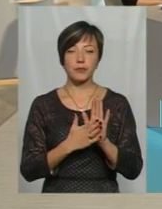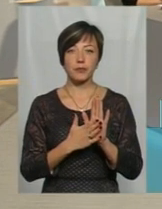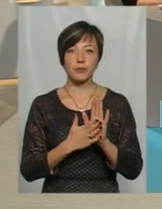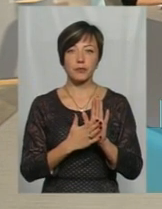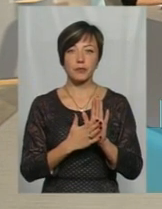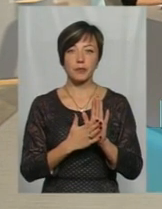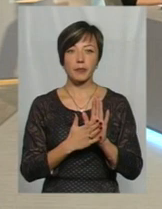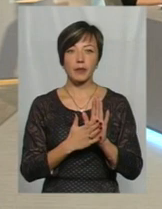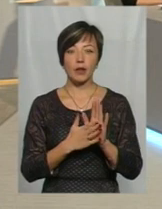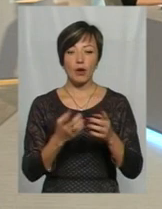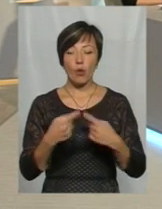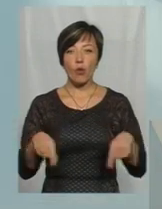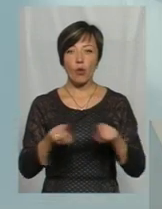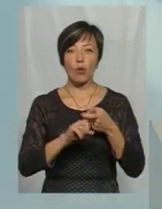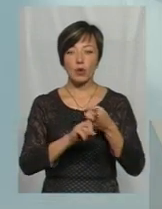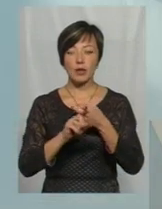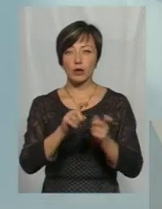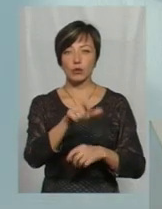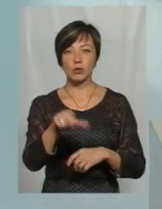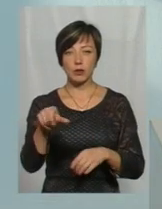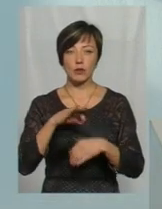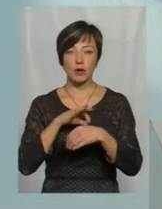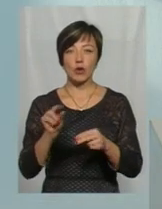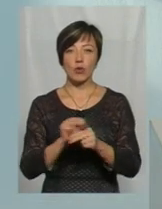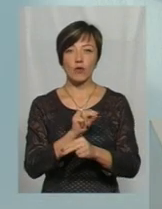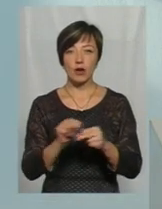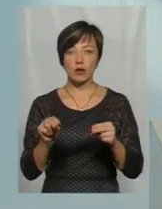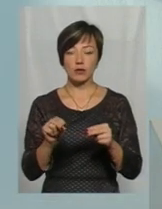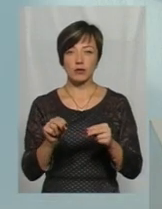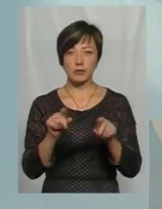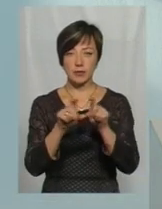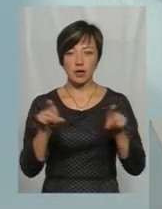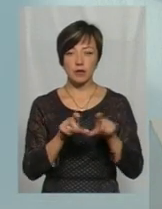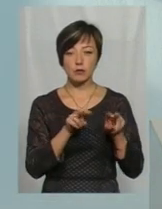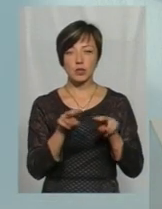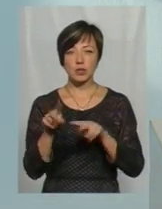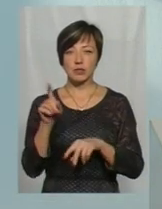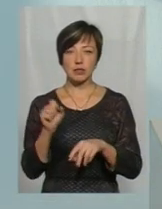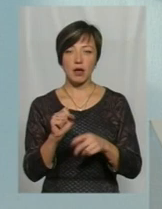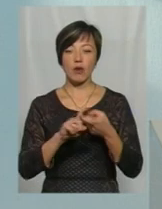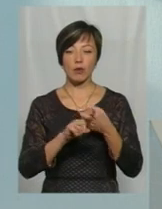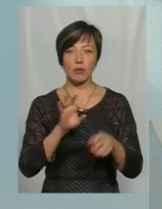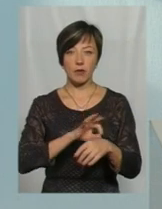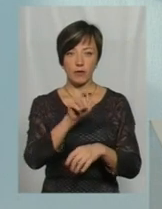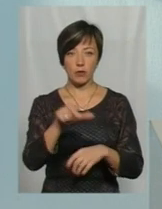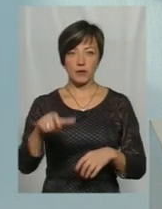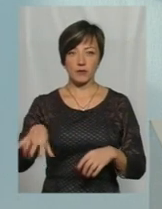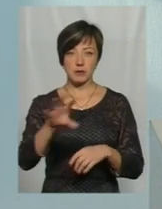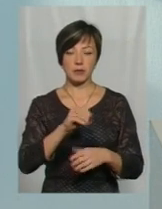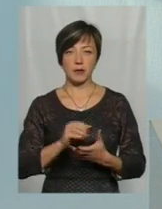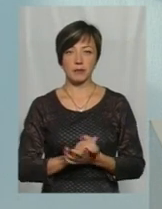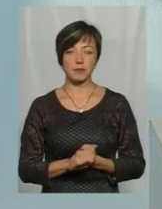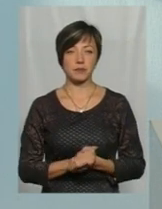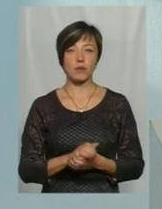значить, коло контактних і проводиться лікувальною мережею спостереження за контактними, за цими всіма особами,